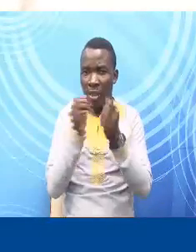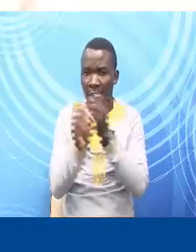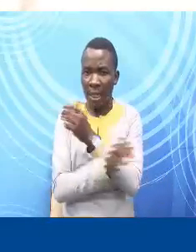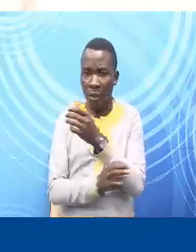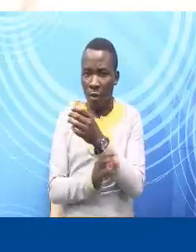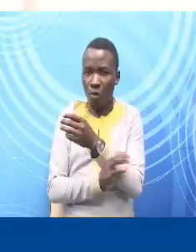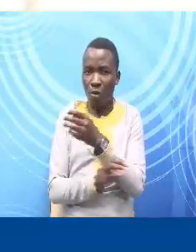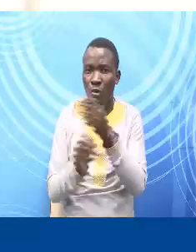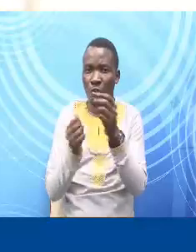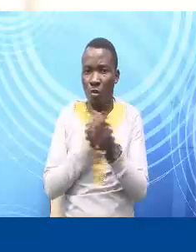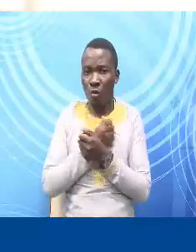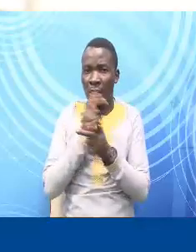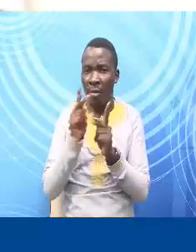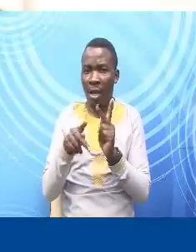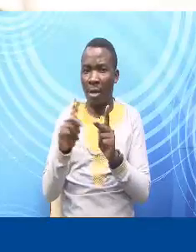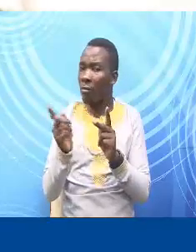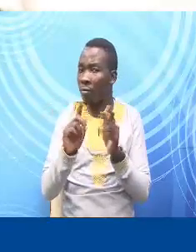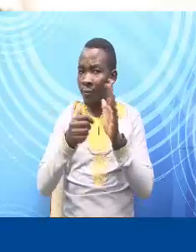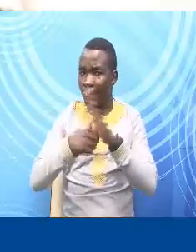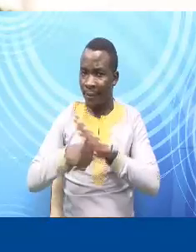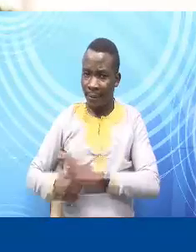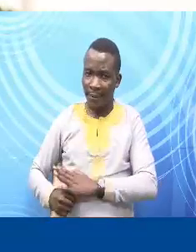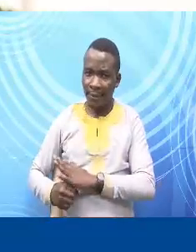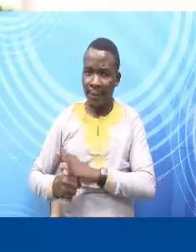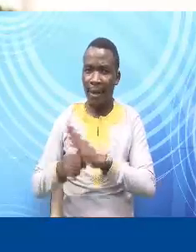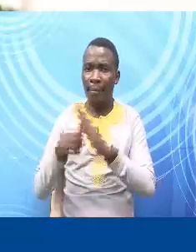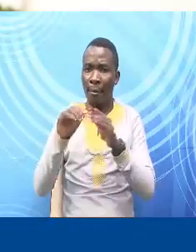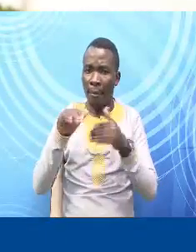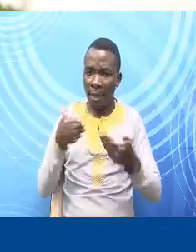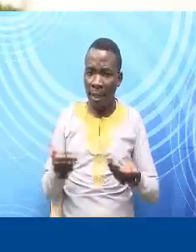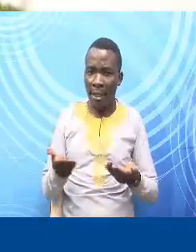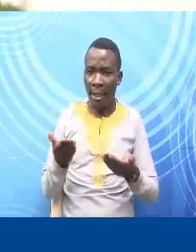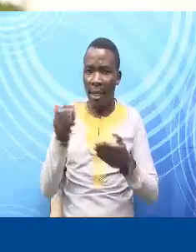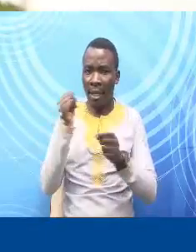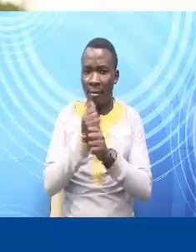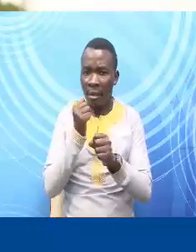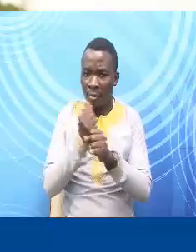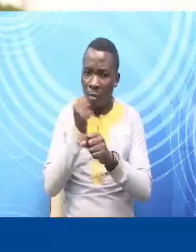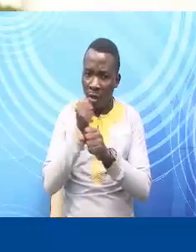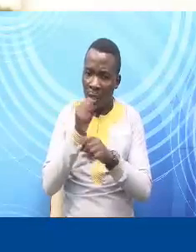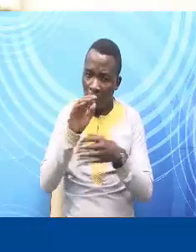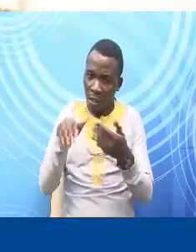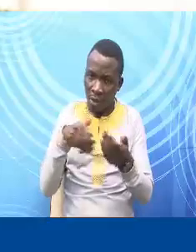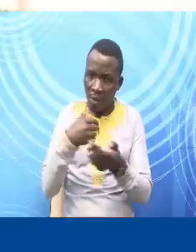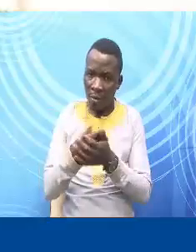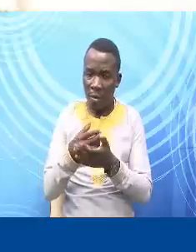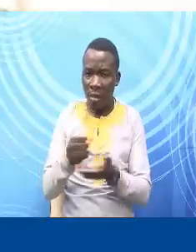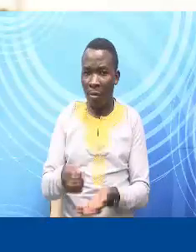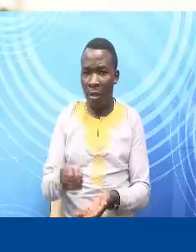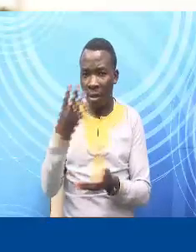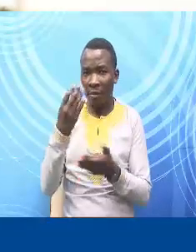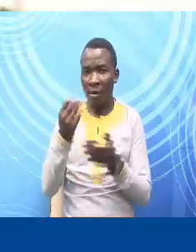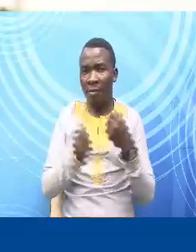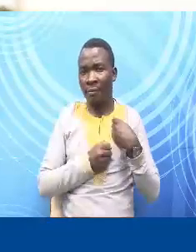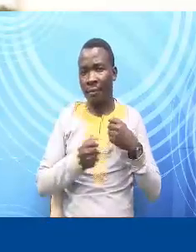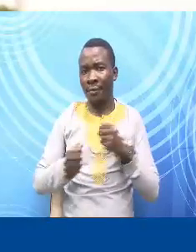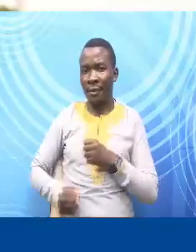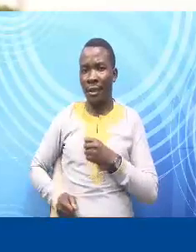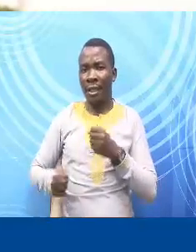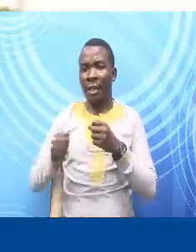abantu kutarenganya mbese imirimo bazakora yose muri za ndangagaciro z'ubutwari